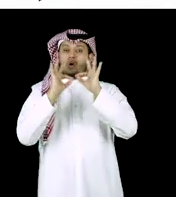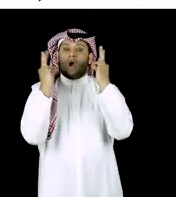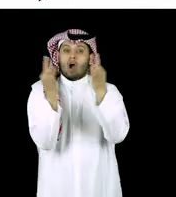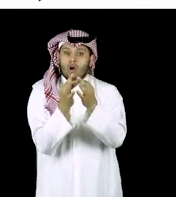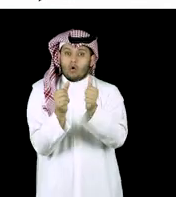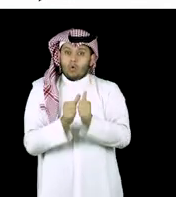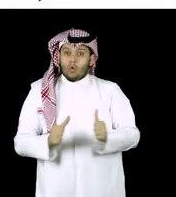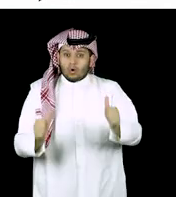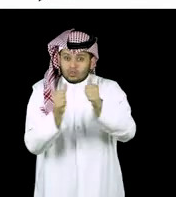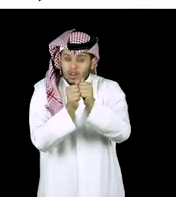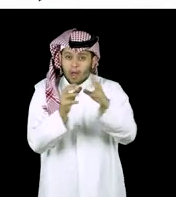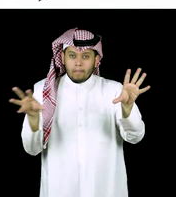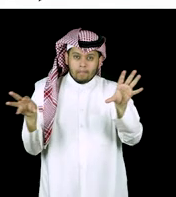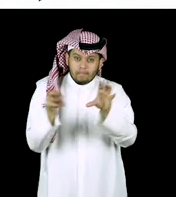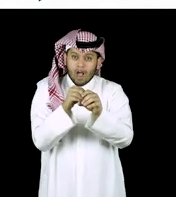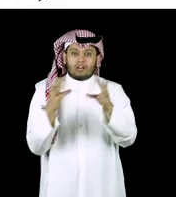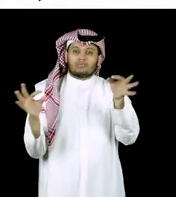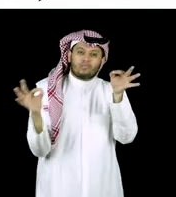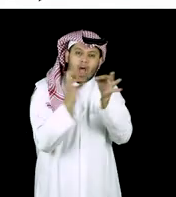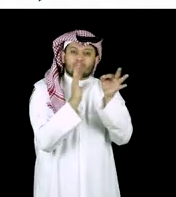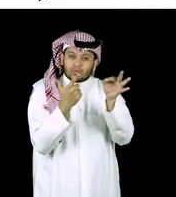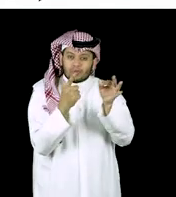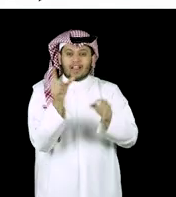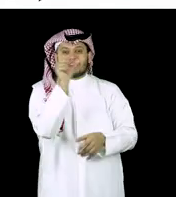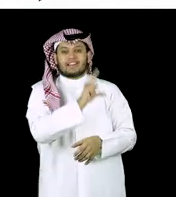والاجتماعية بالسياسة الشرعية.